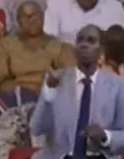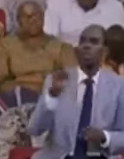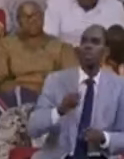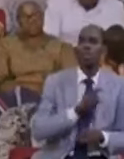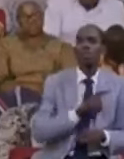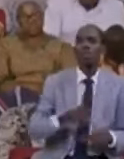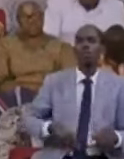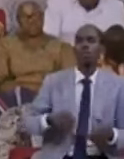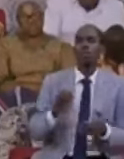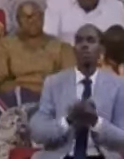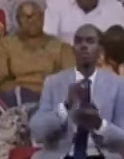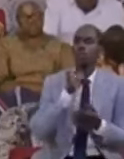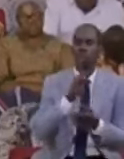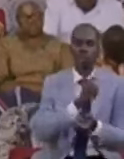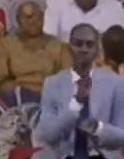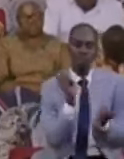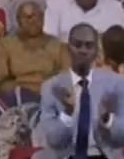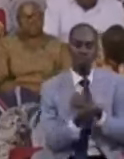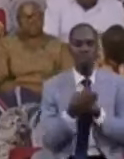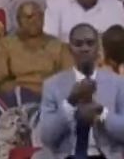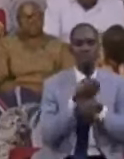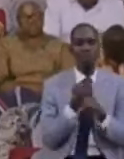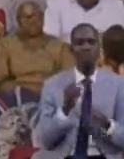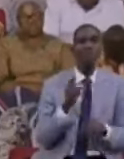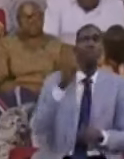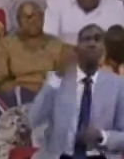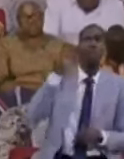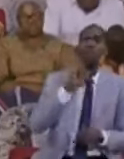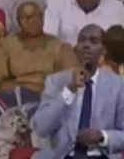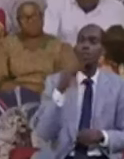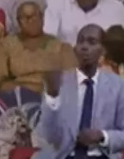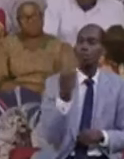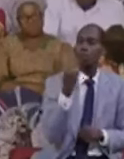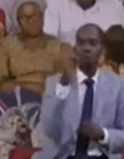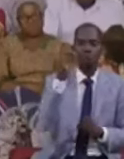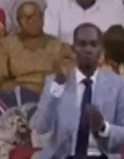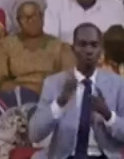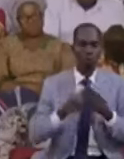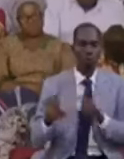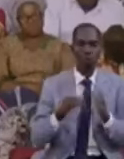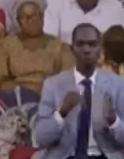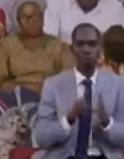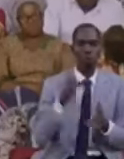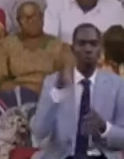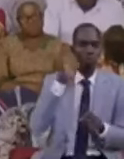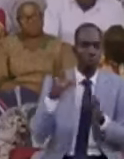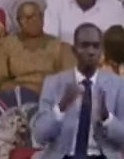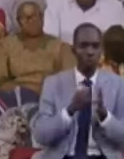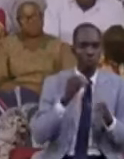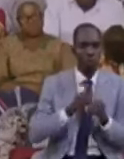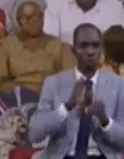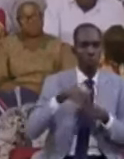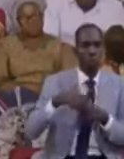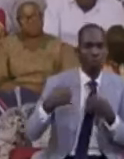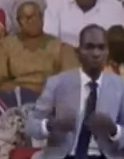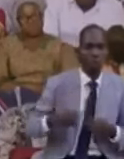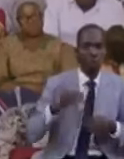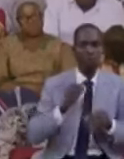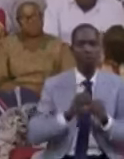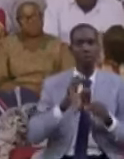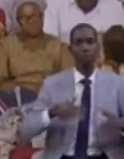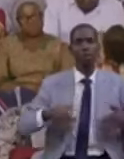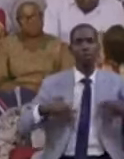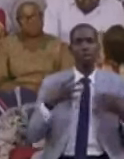il le fera c'est lui qui le fera il le fera dans ton cœur dans ta vie alors le ciel